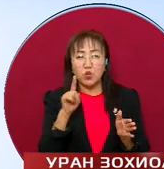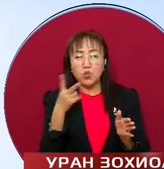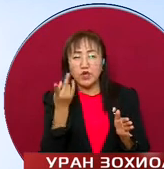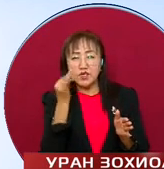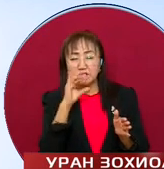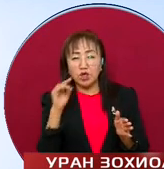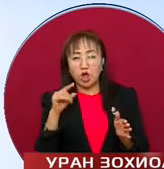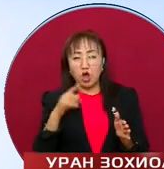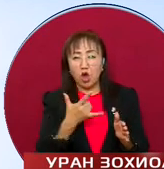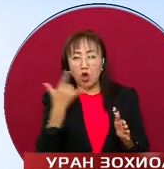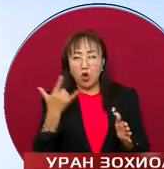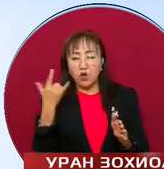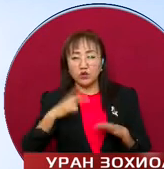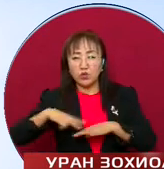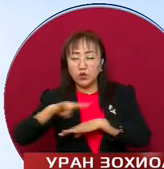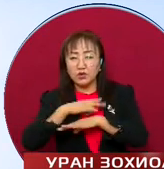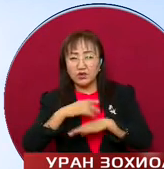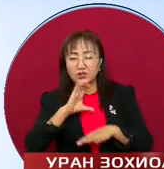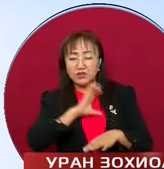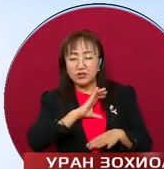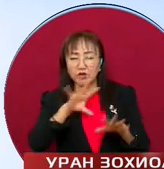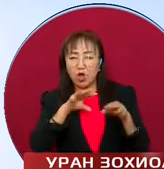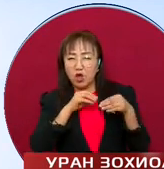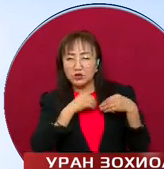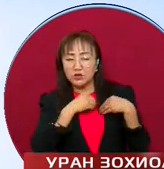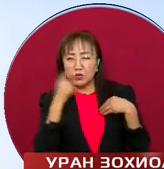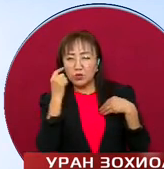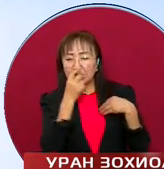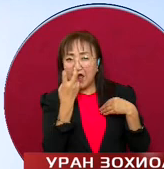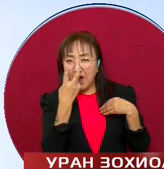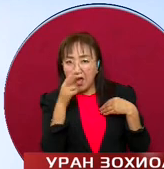хоногштол нүдэнд харагдтал дүрсэлсэн байна.